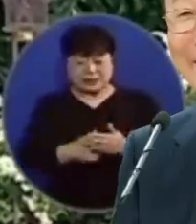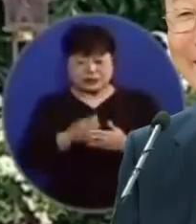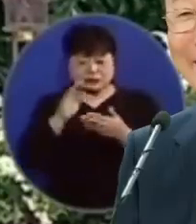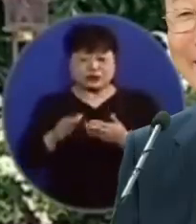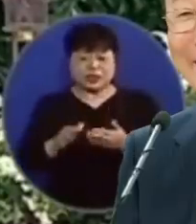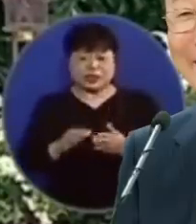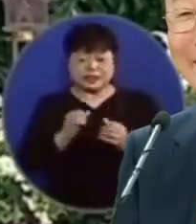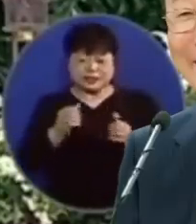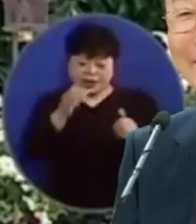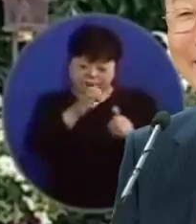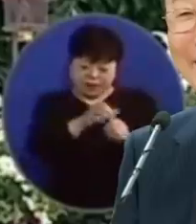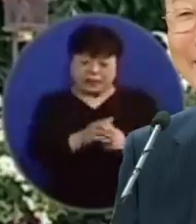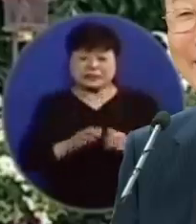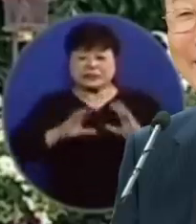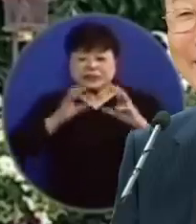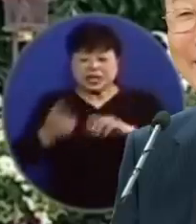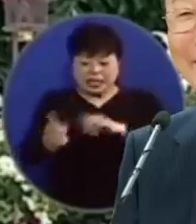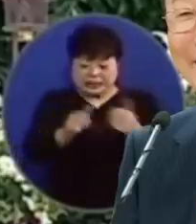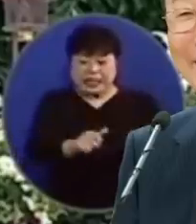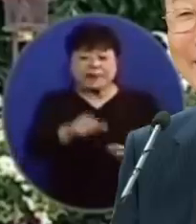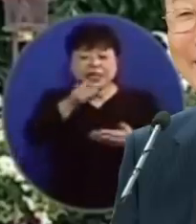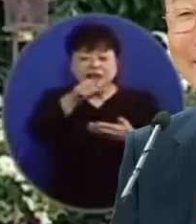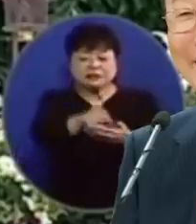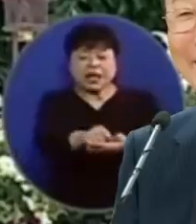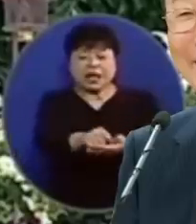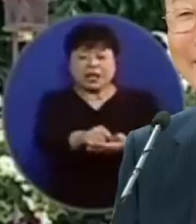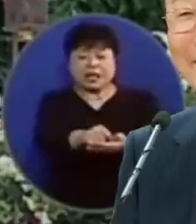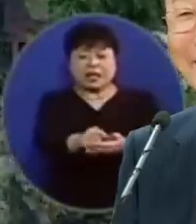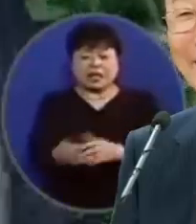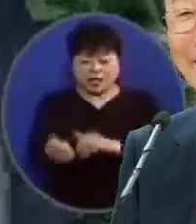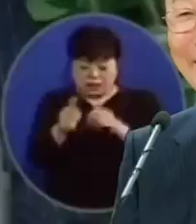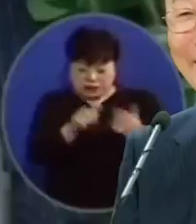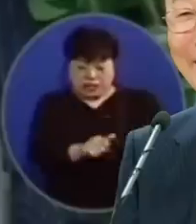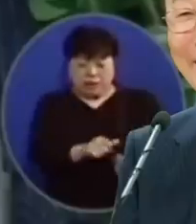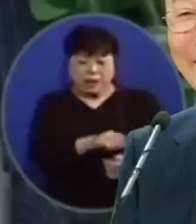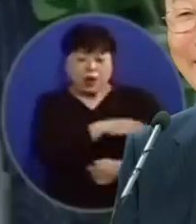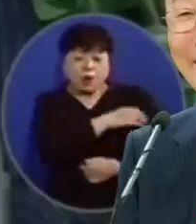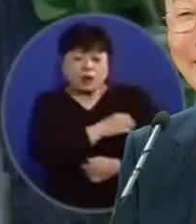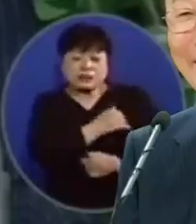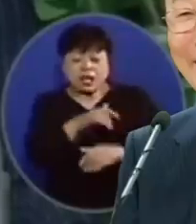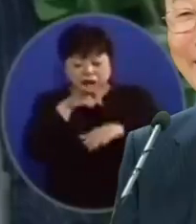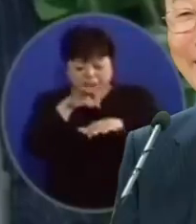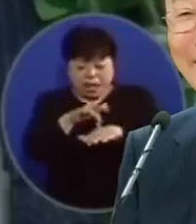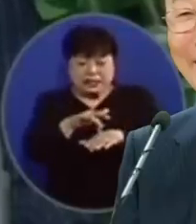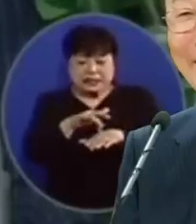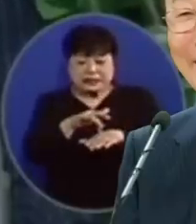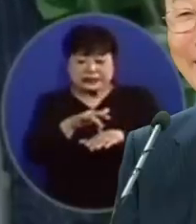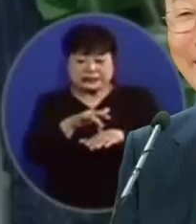세계는 사망의 지배에 떨어지고 사망의 권세 잡은 마귀가